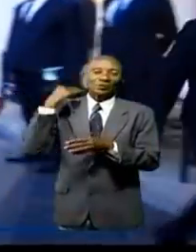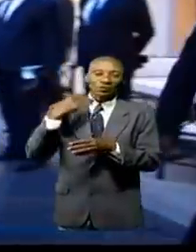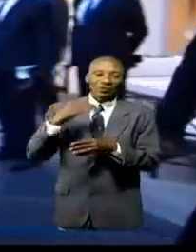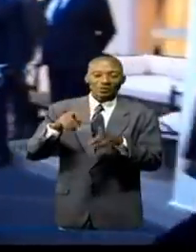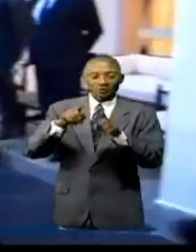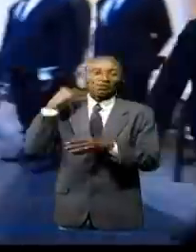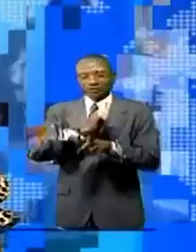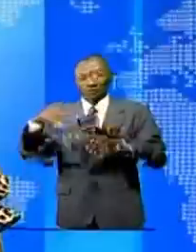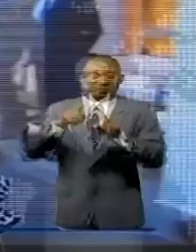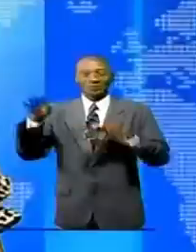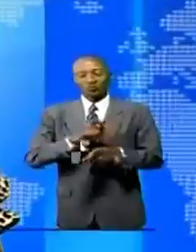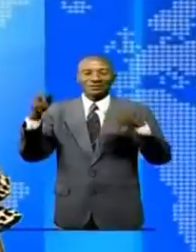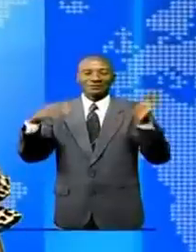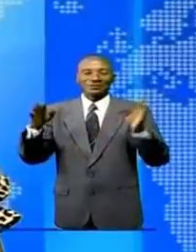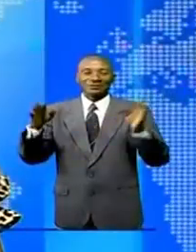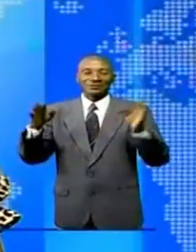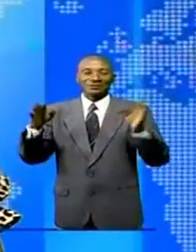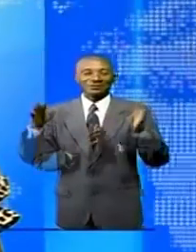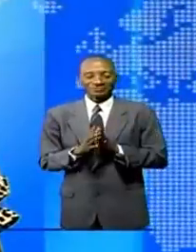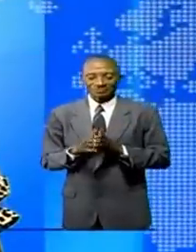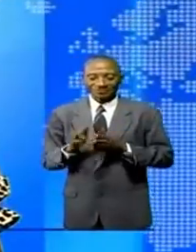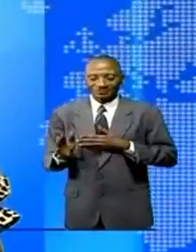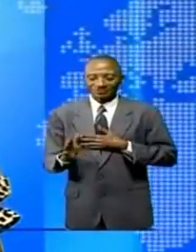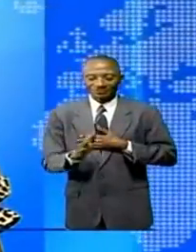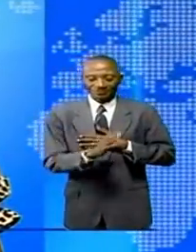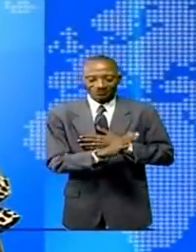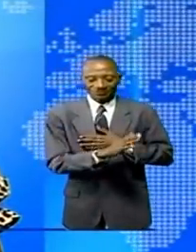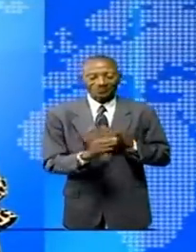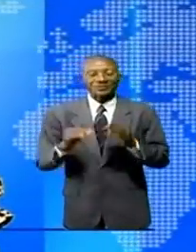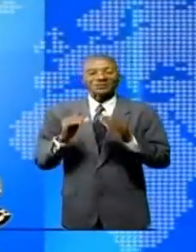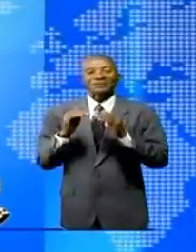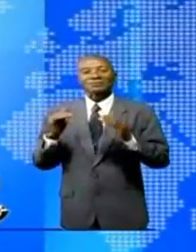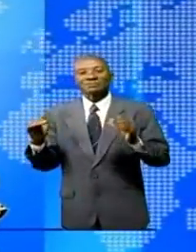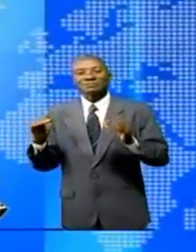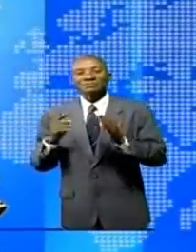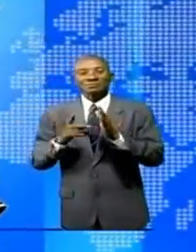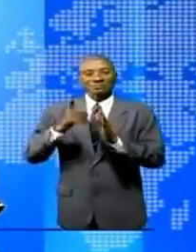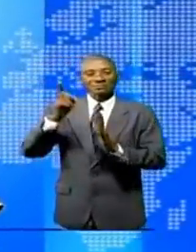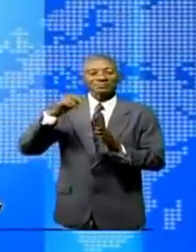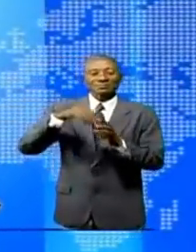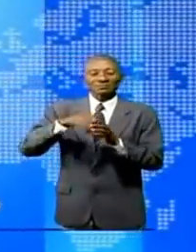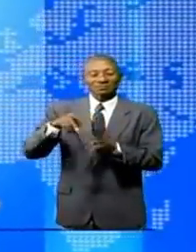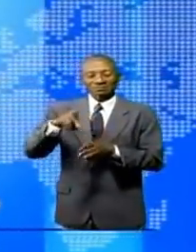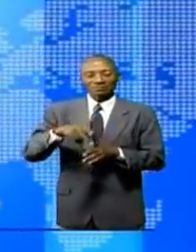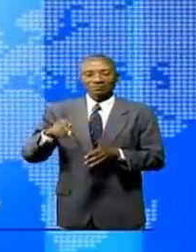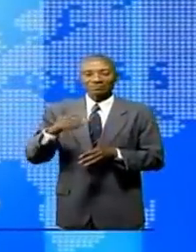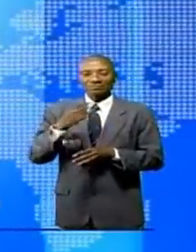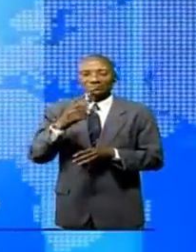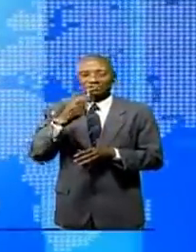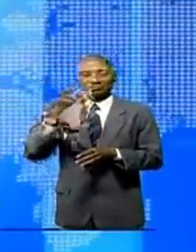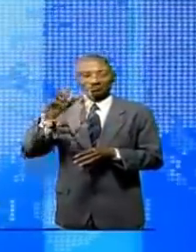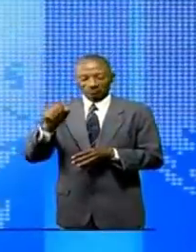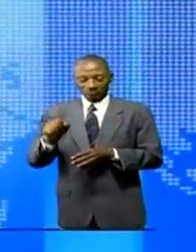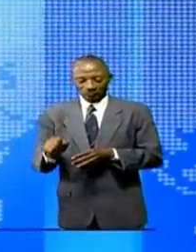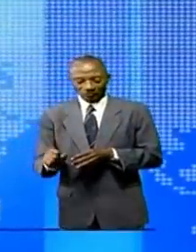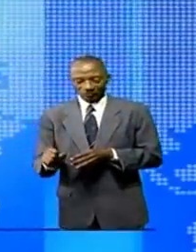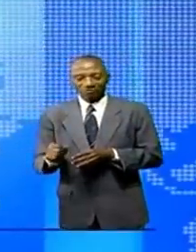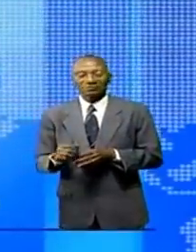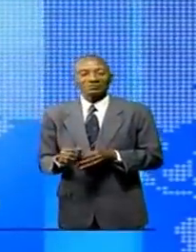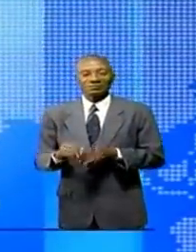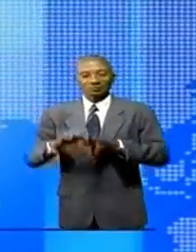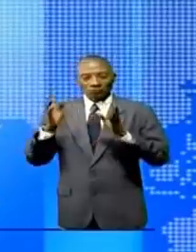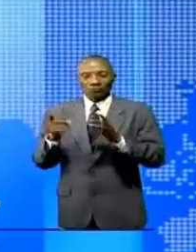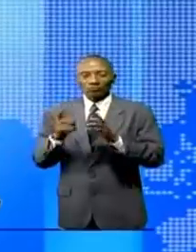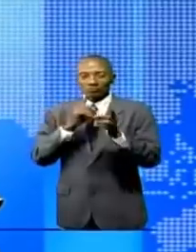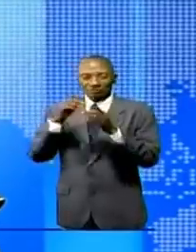Oyo. La paix et le développement de la province du Sud Kivu, c'est l'axe central de la table ronde que le Premier ministre